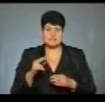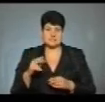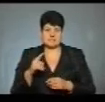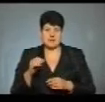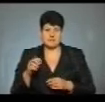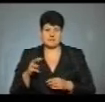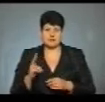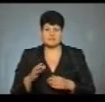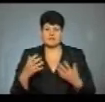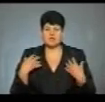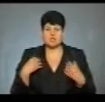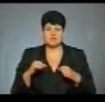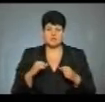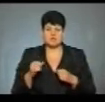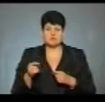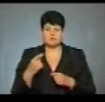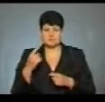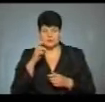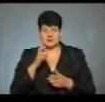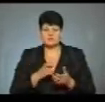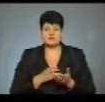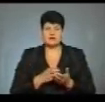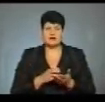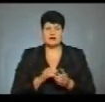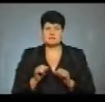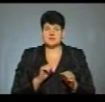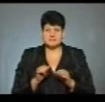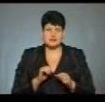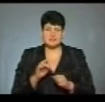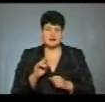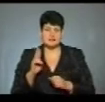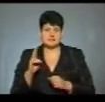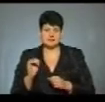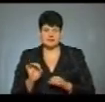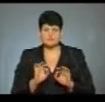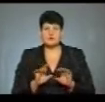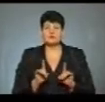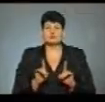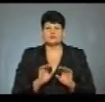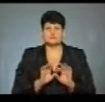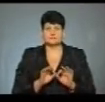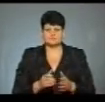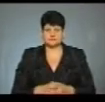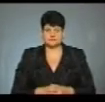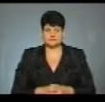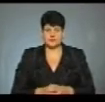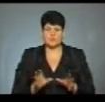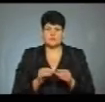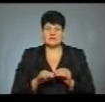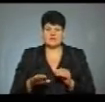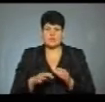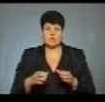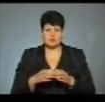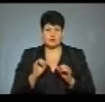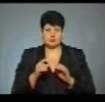Начальник управління туризму облдержадміністрації Ростислав Яцьків розповідає, про що інформувати виступатимуть спікери. Об'єднані територіальні громади